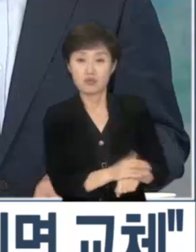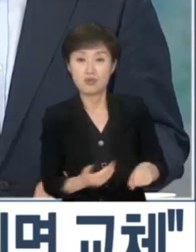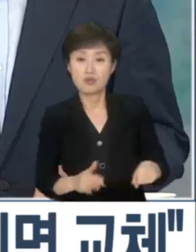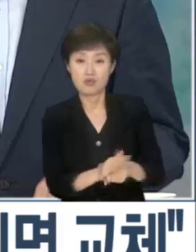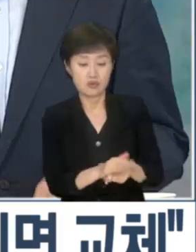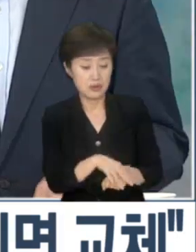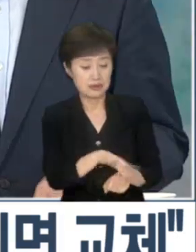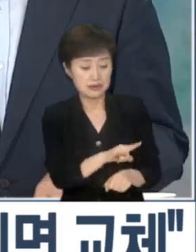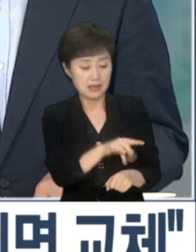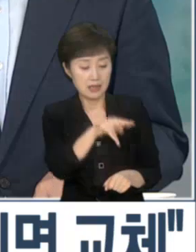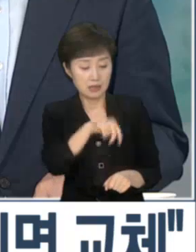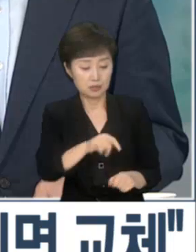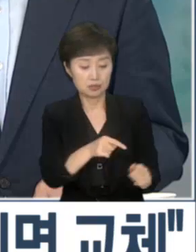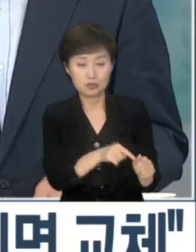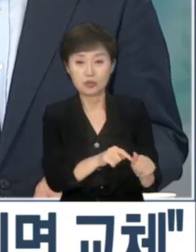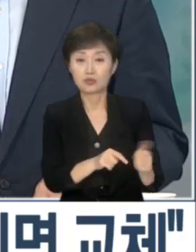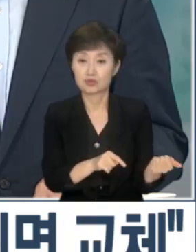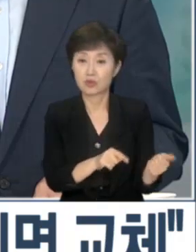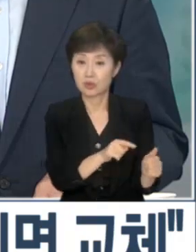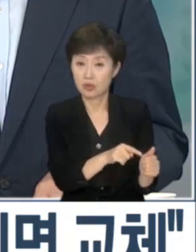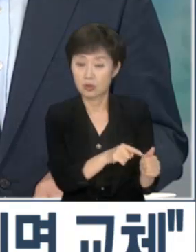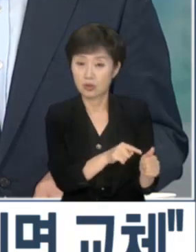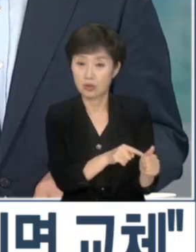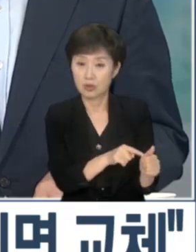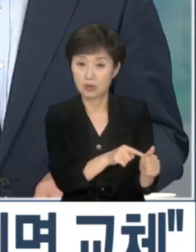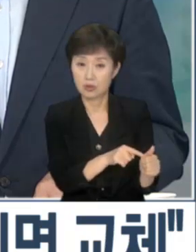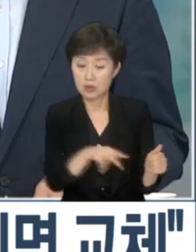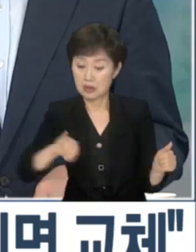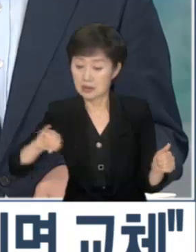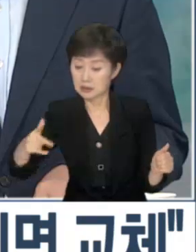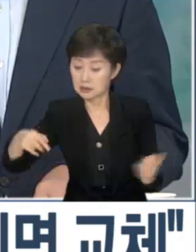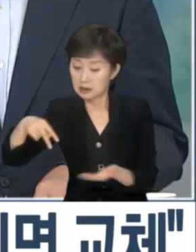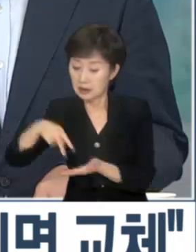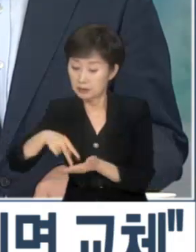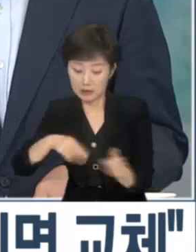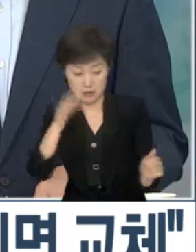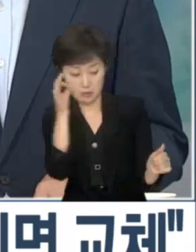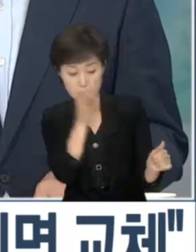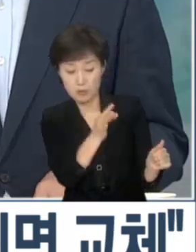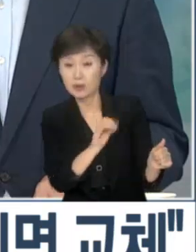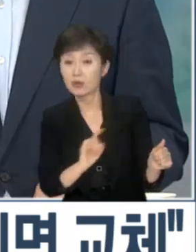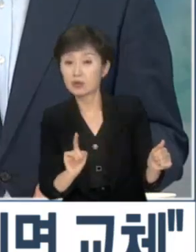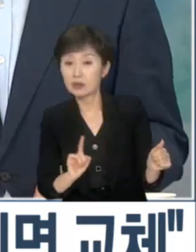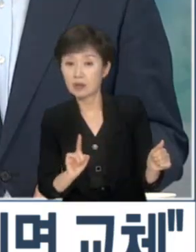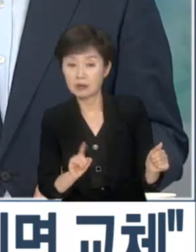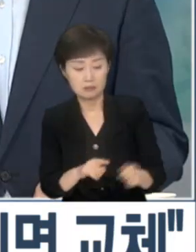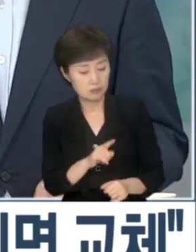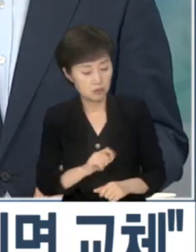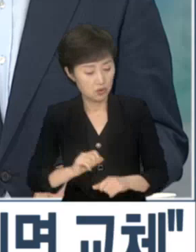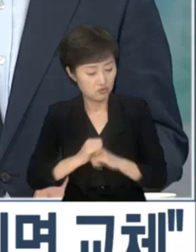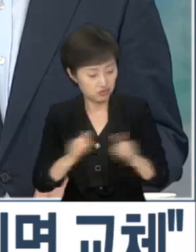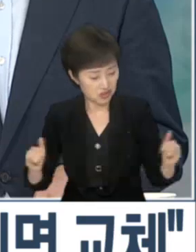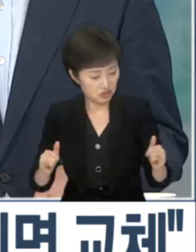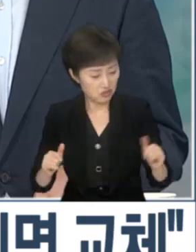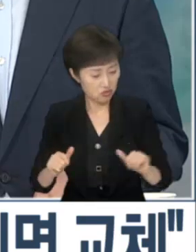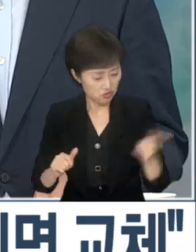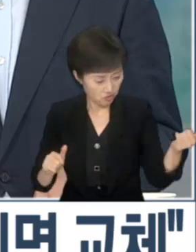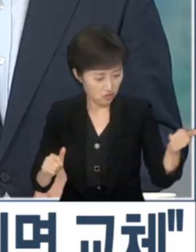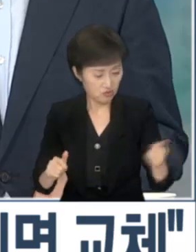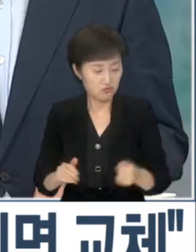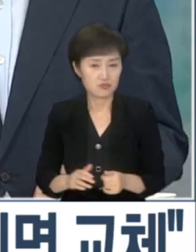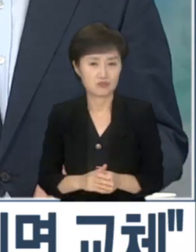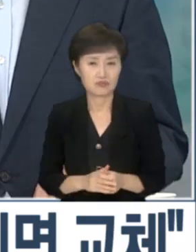민간인 구조활동 중에서 우리 사망한 거 아니겠습니까 사실 전시로 보면 전사인데 군인이 그런 정도에서 죽을 수